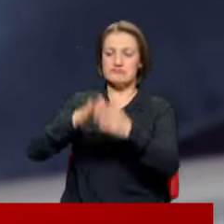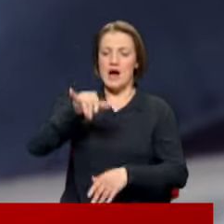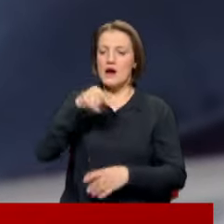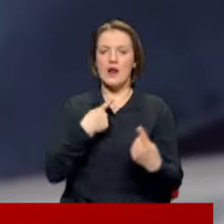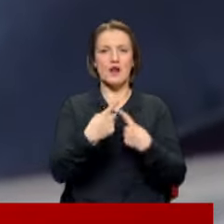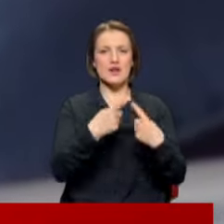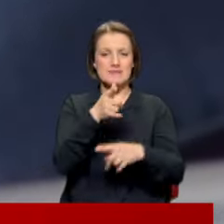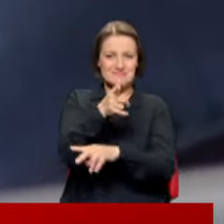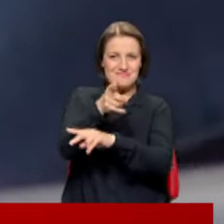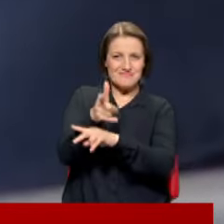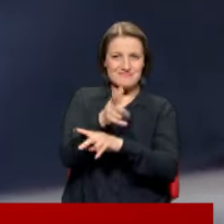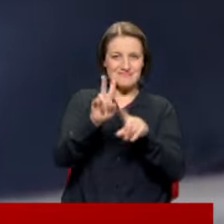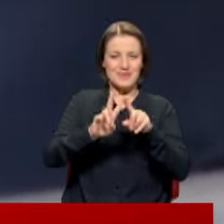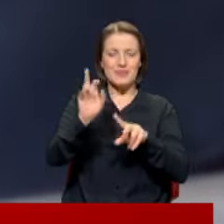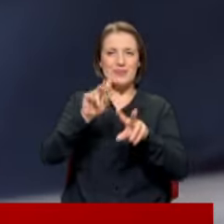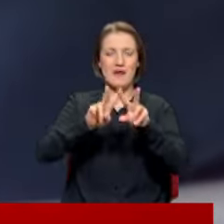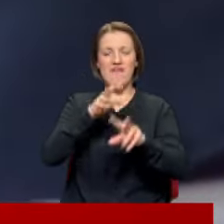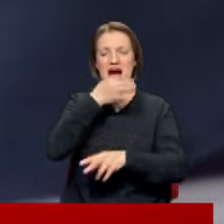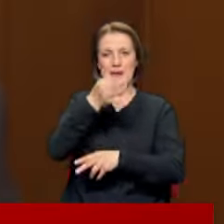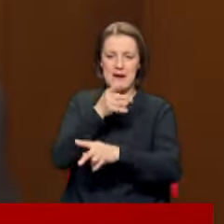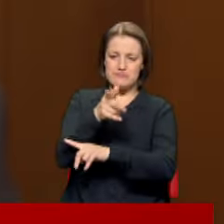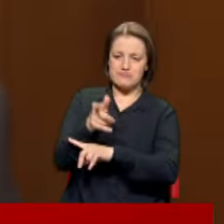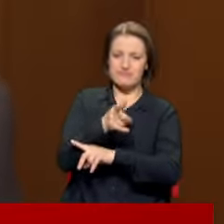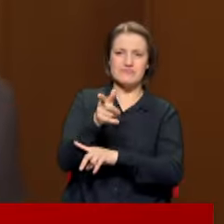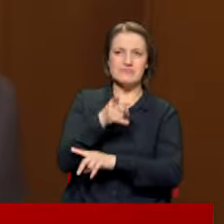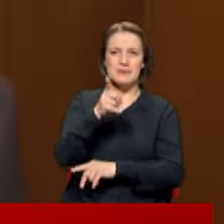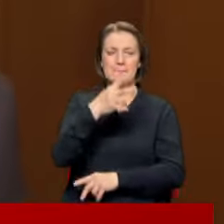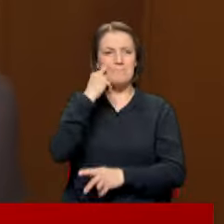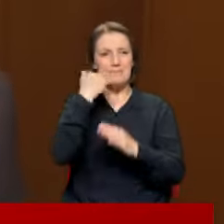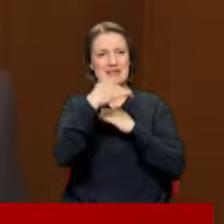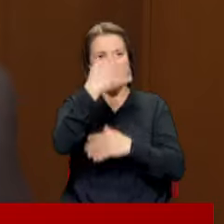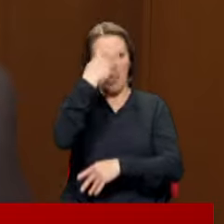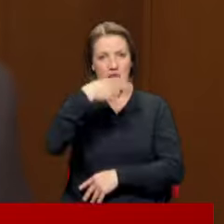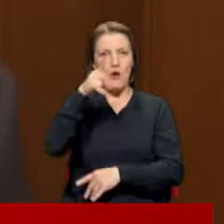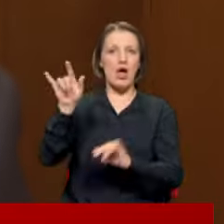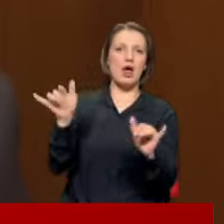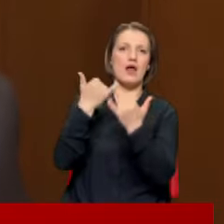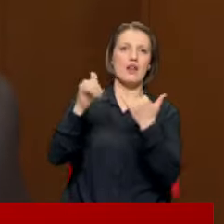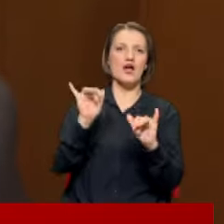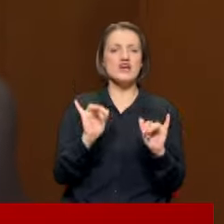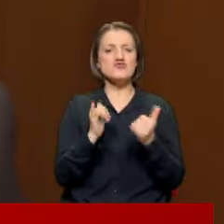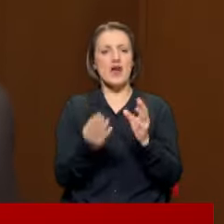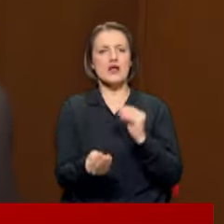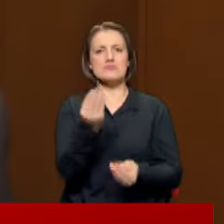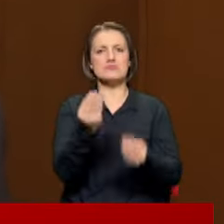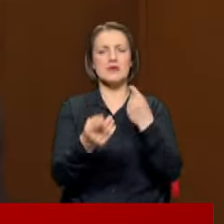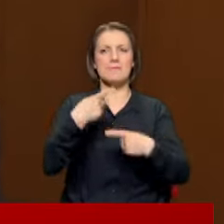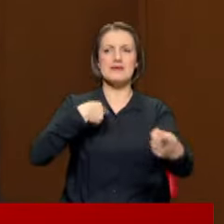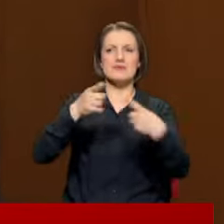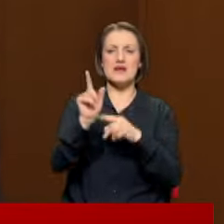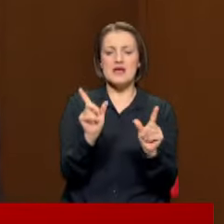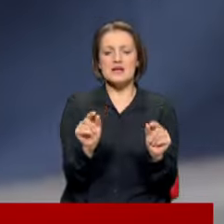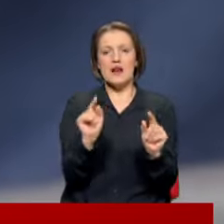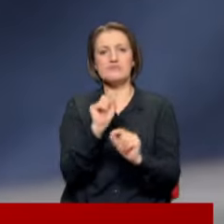kamerasına takılan o görüntüler muhalefetin de gündeminde. Millet kan ağlıyor, bunlar eğleniyorlar. Şakalar çıkartıyorlar, birbirlerine